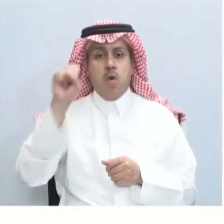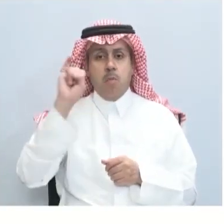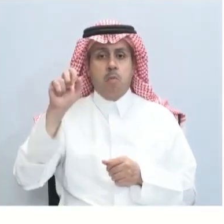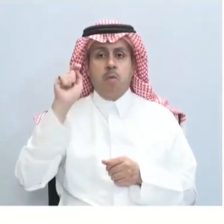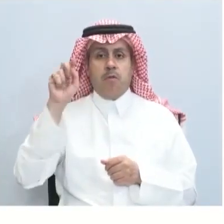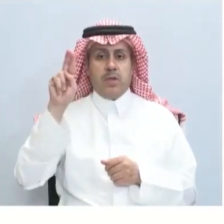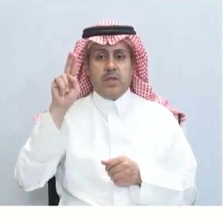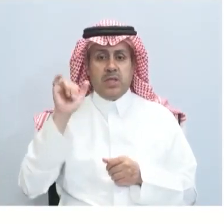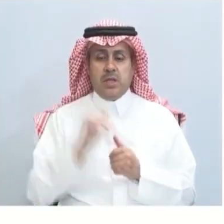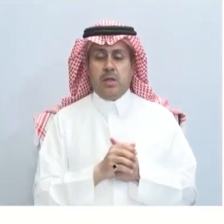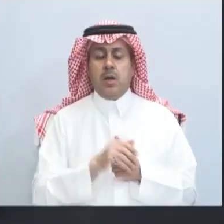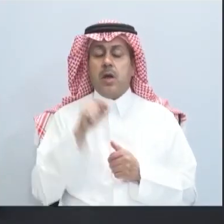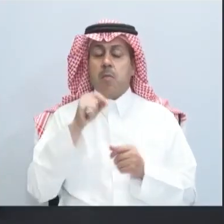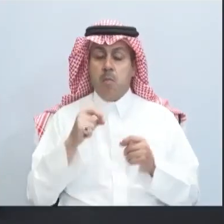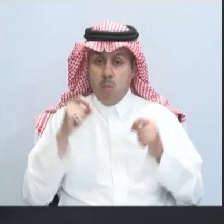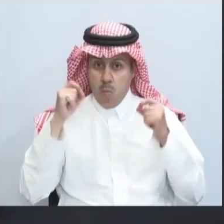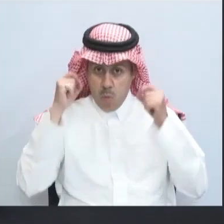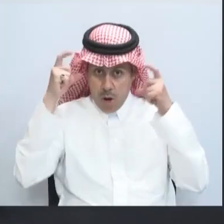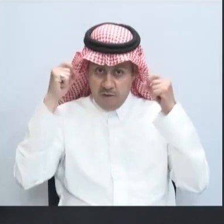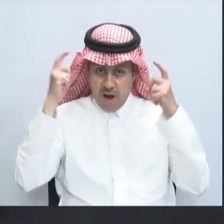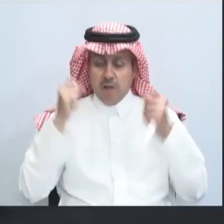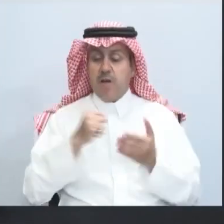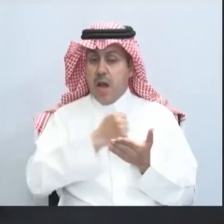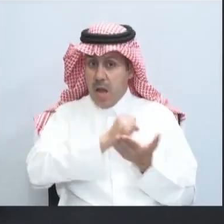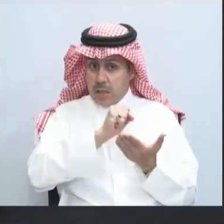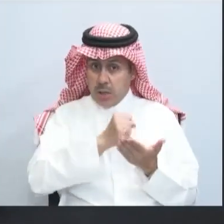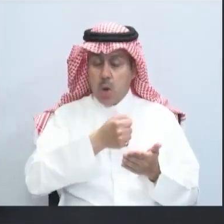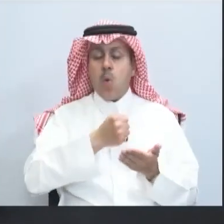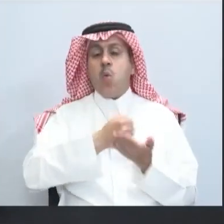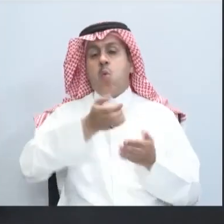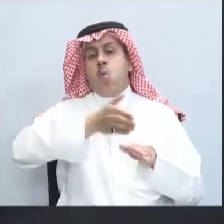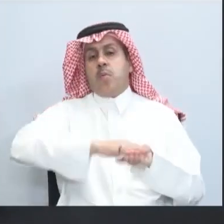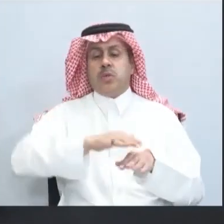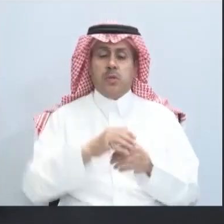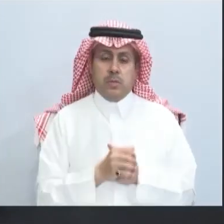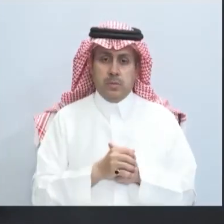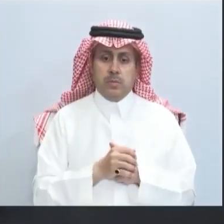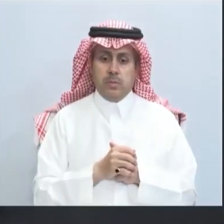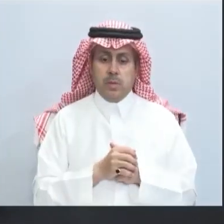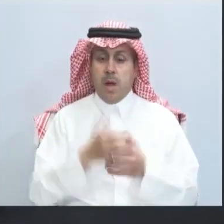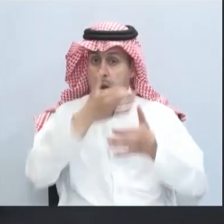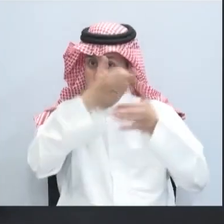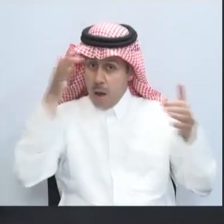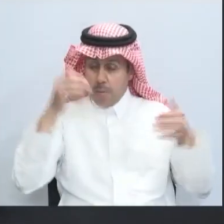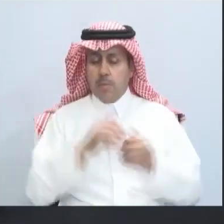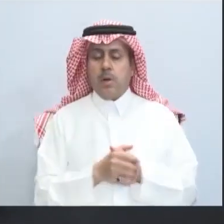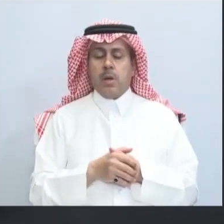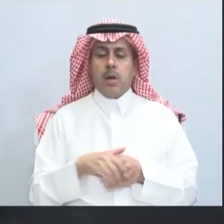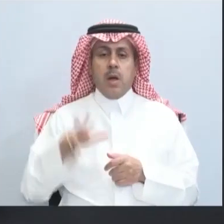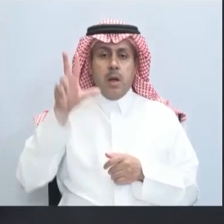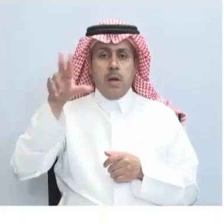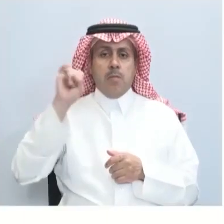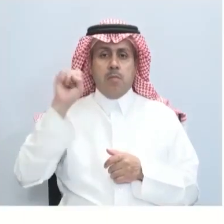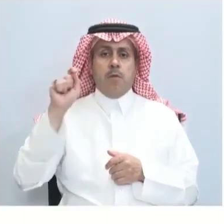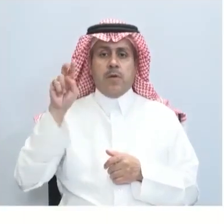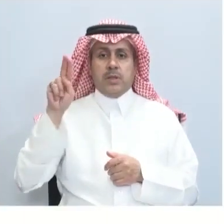هذا الامر ان يهتم بالناسخ والمنسوخ ذكرنا ان العالم والمفتي لابد ان يهتم بهذا